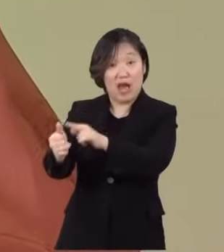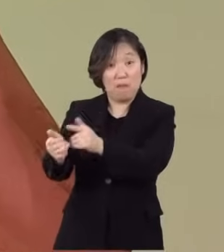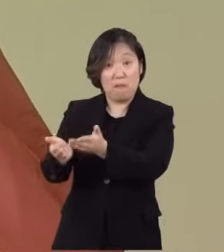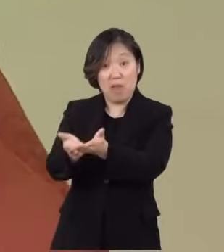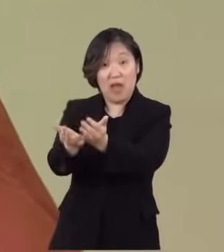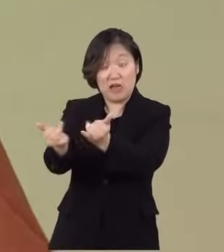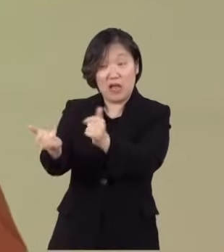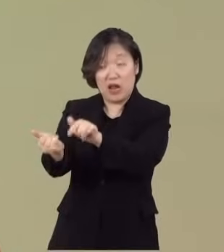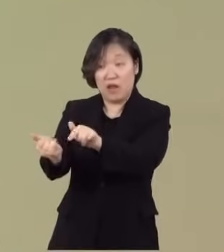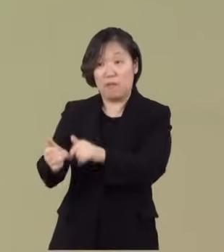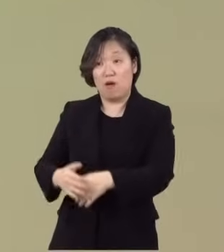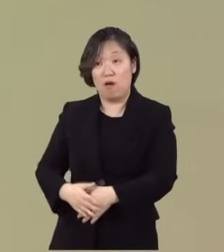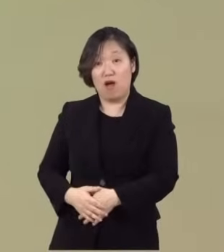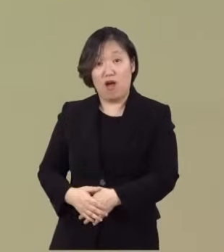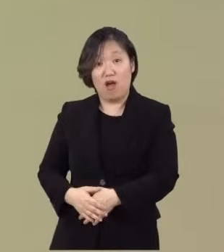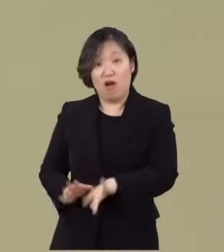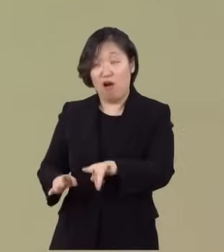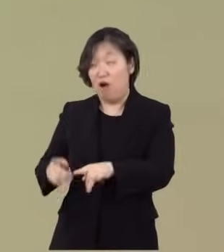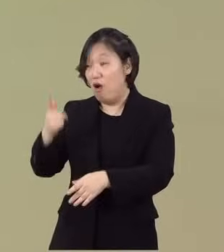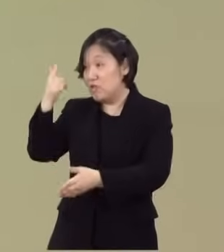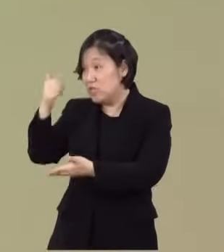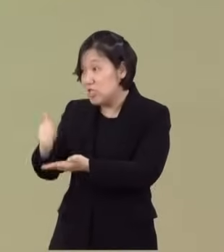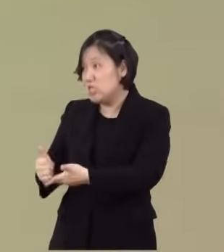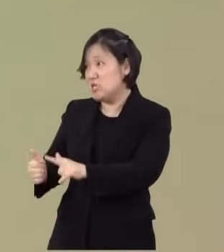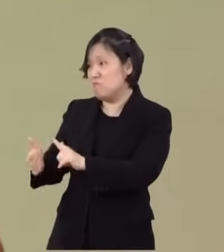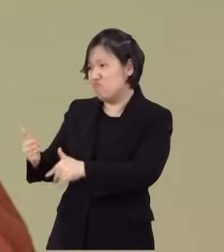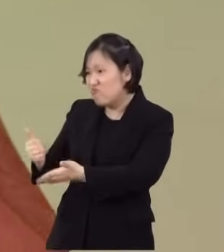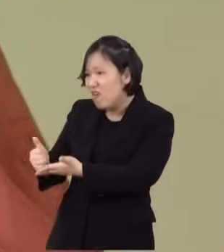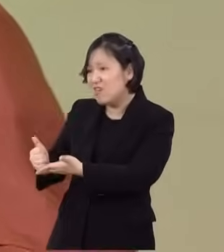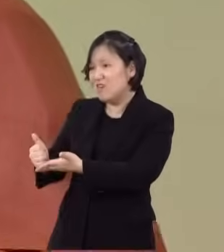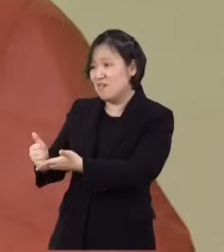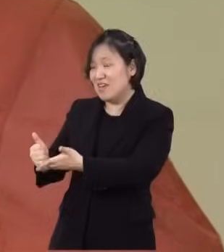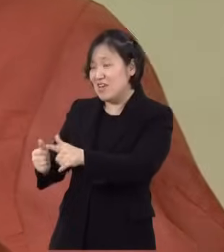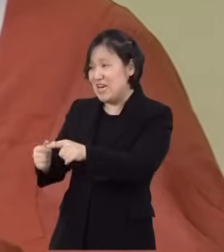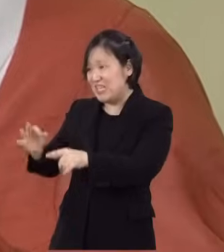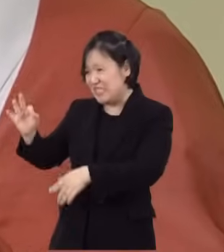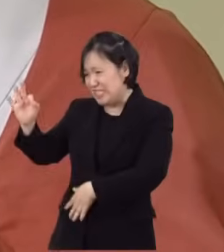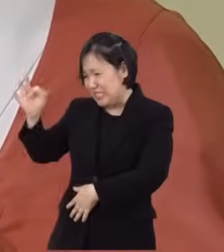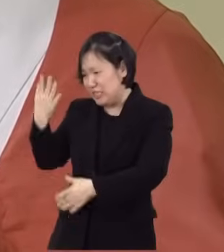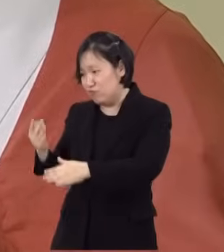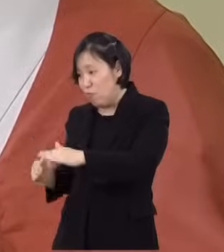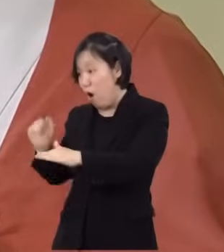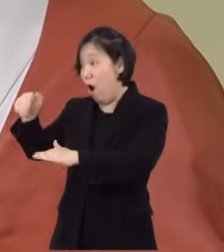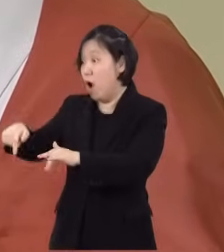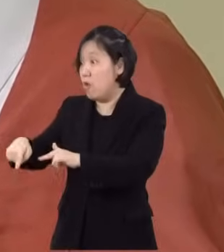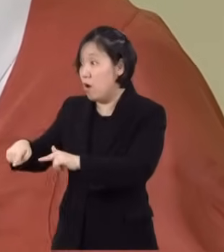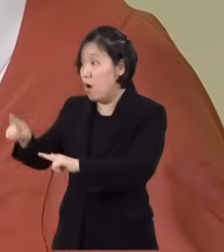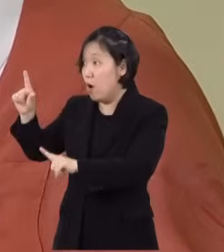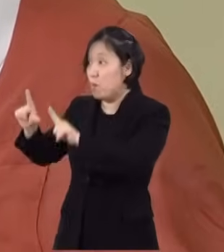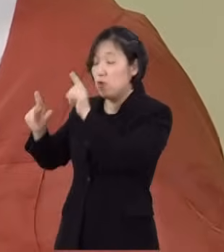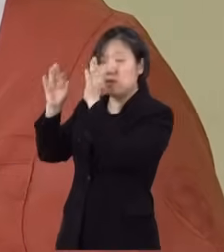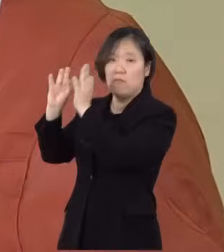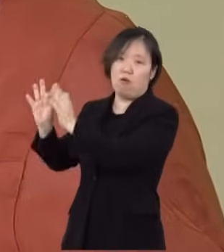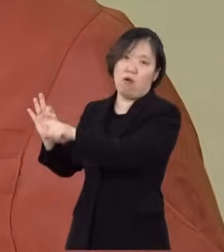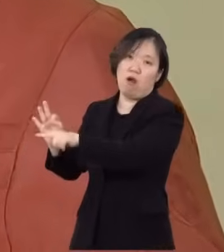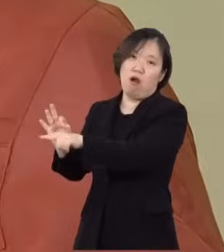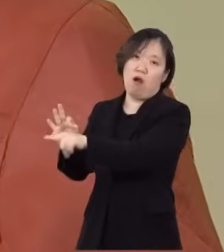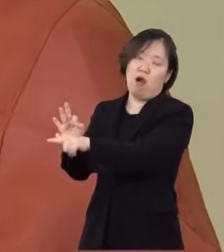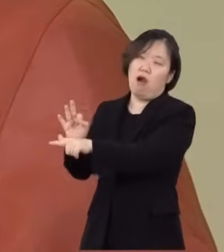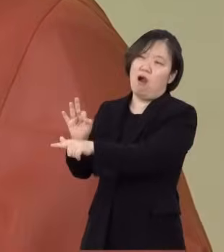사공 앞에서 수많은 비구 스님들이 온갖 신통의 모습을 펼치는 모습을 보고 나서